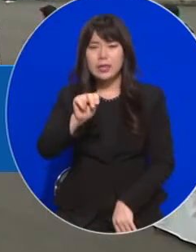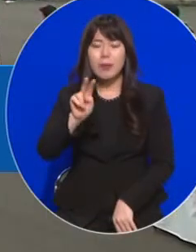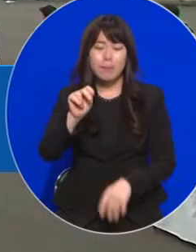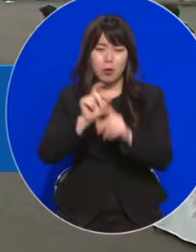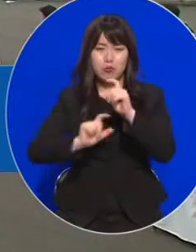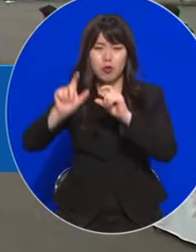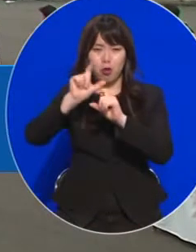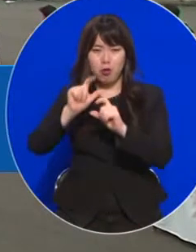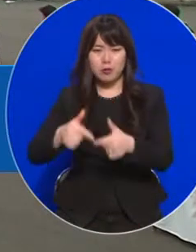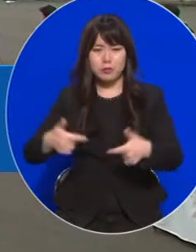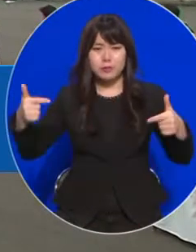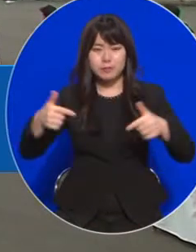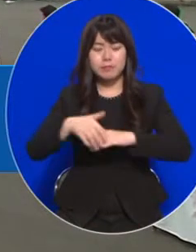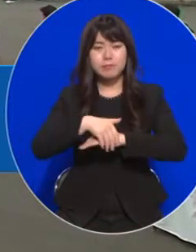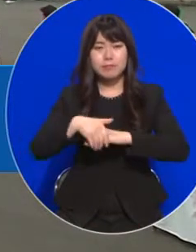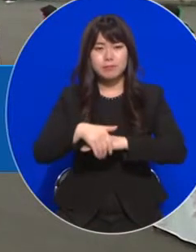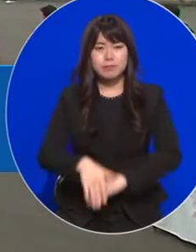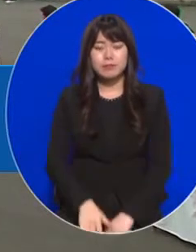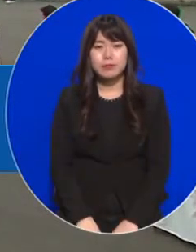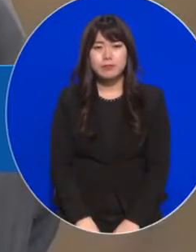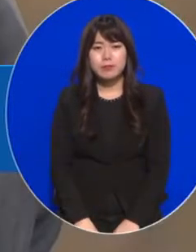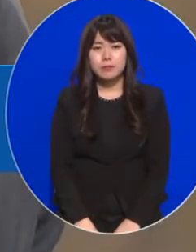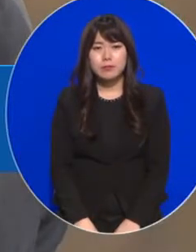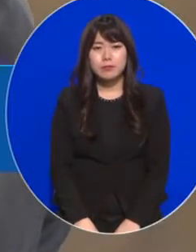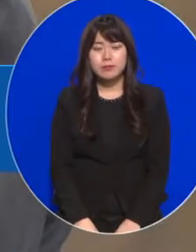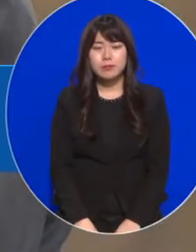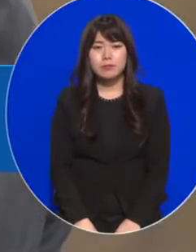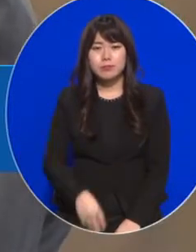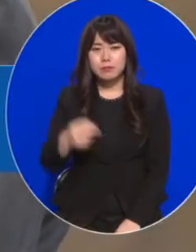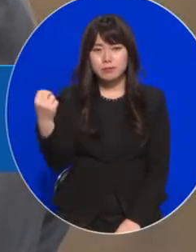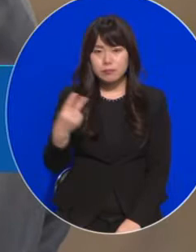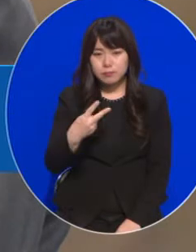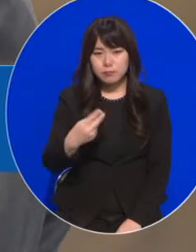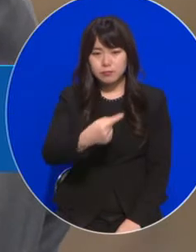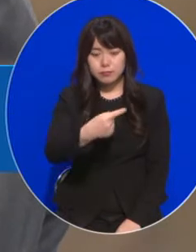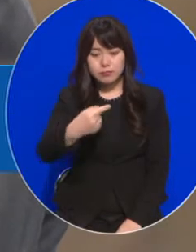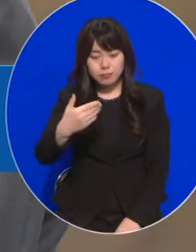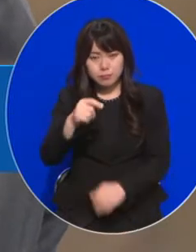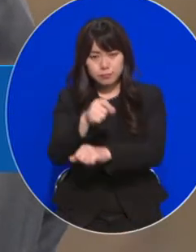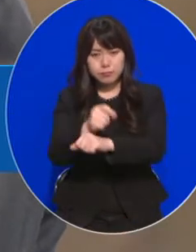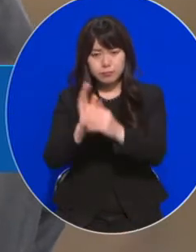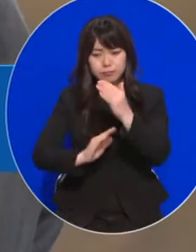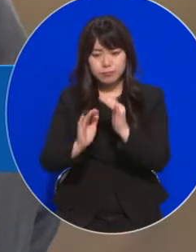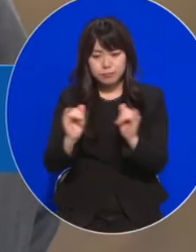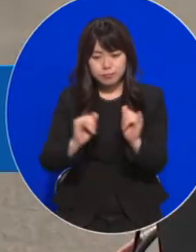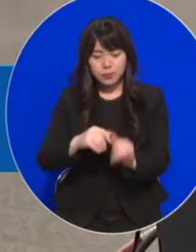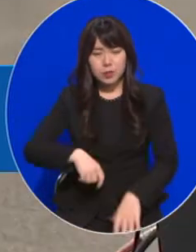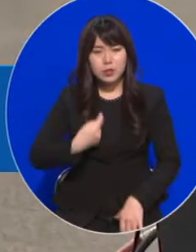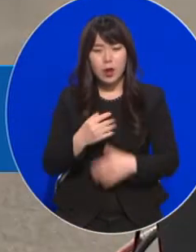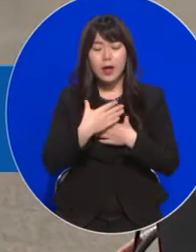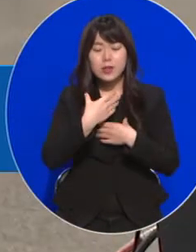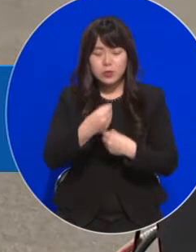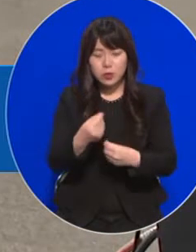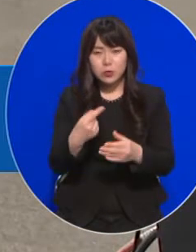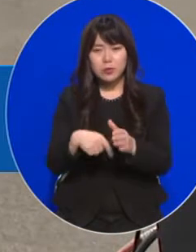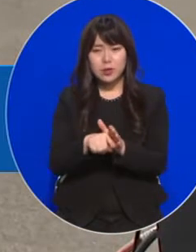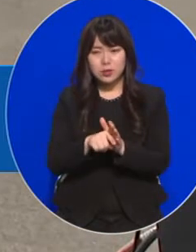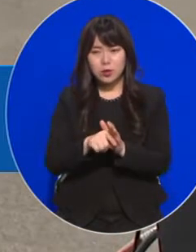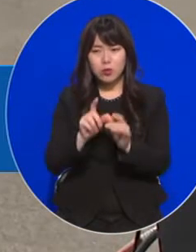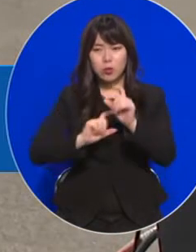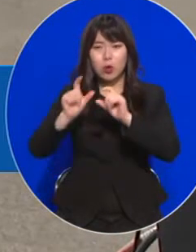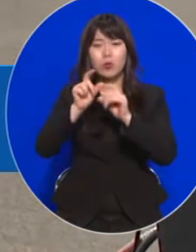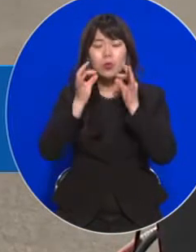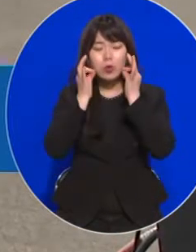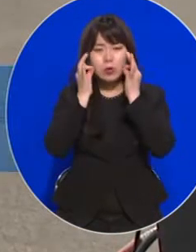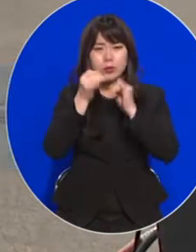공무원 2만 명을 충원하겠다고 소개했습니다. 또한 소방관들이 스스로 안전을 지킬 수 있도록 국가가 최선을